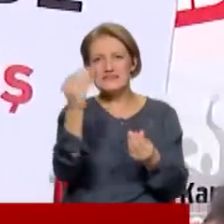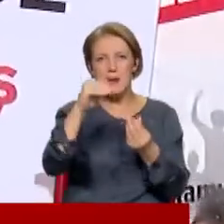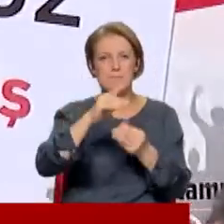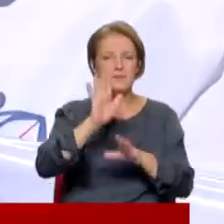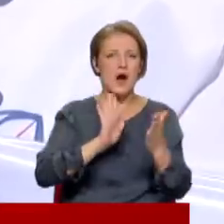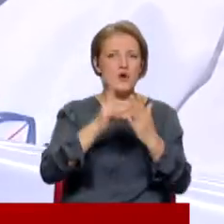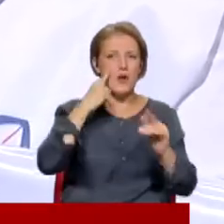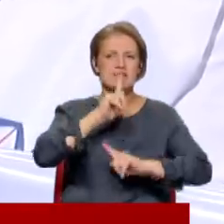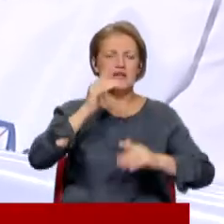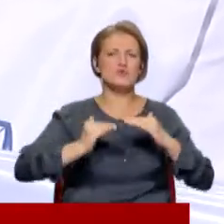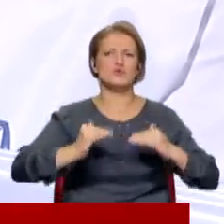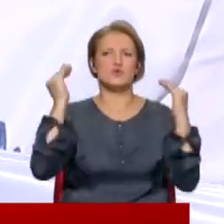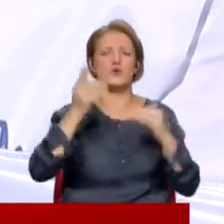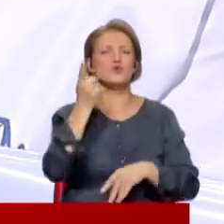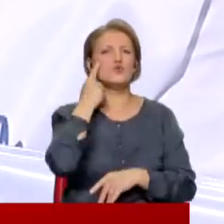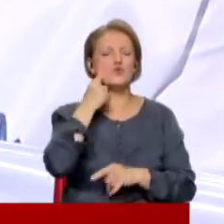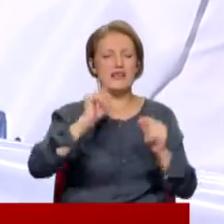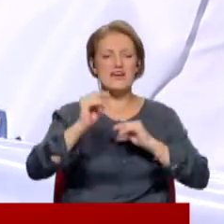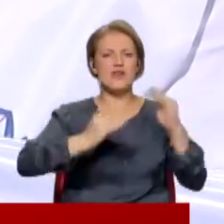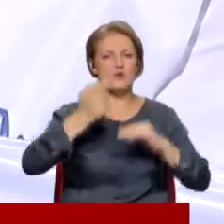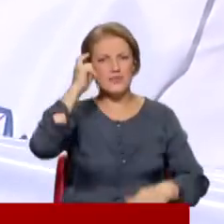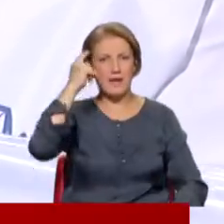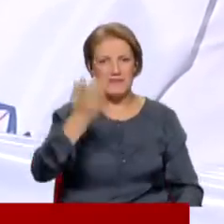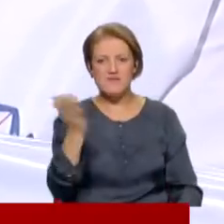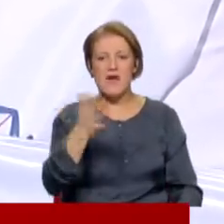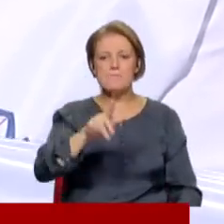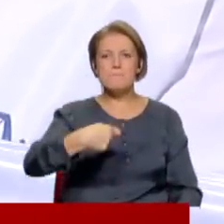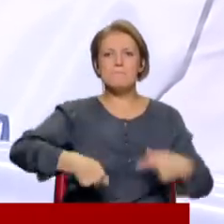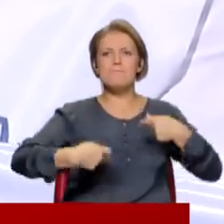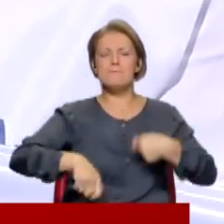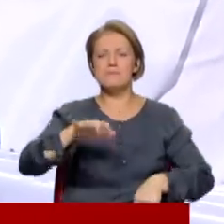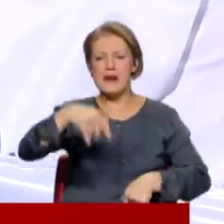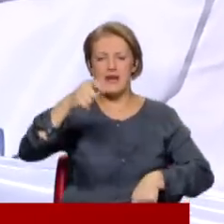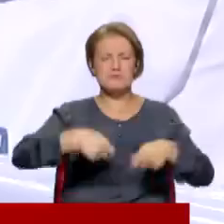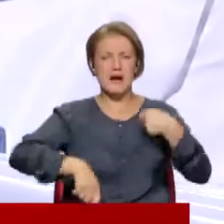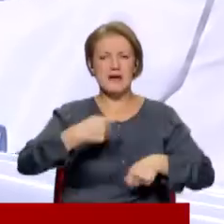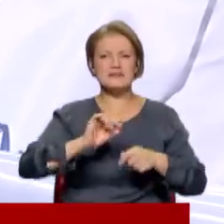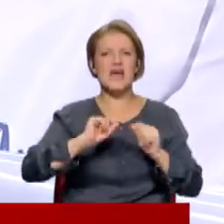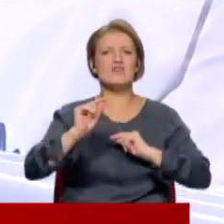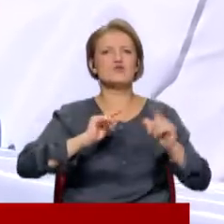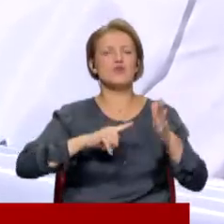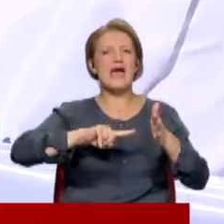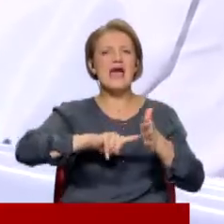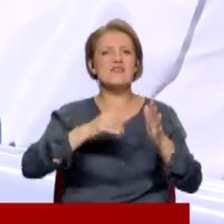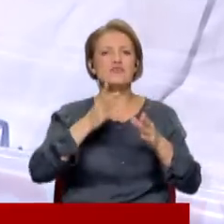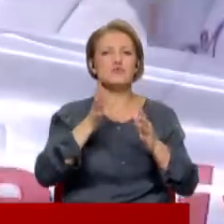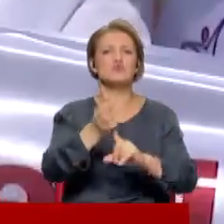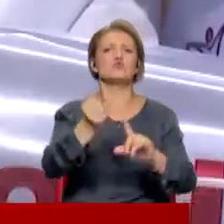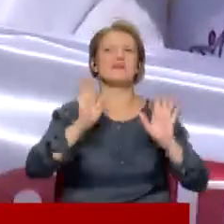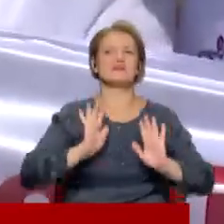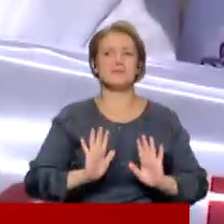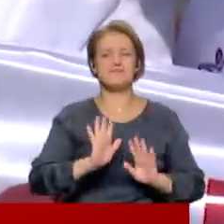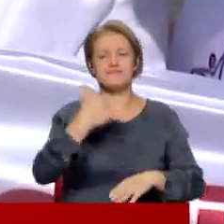ses yükseltiyor. Ne hükümet enflasyon tahminlerinde ne de Merkez Bankası enflasyon hedeflerini hiçbir zaman tutturamamıştır.